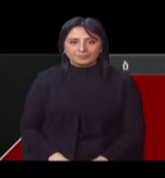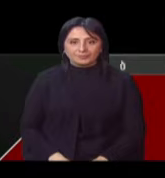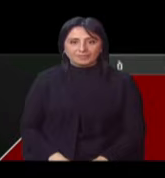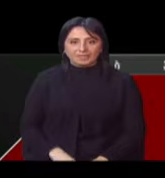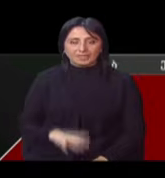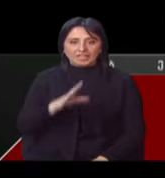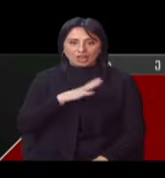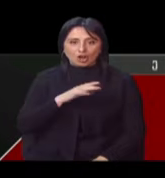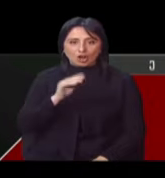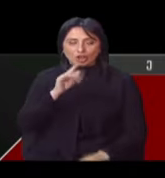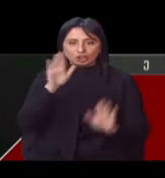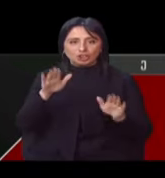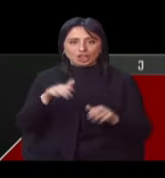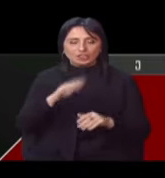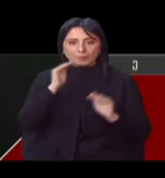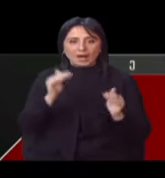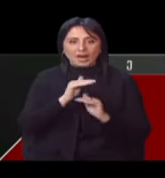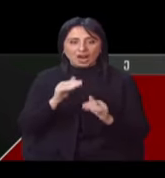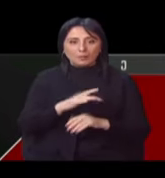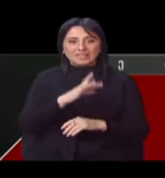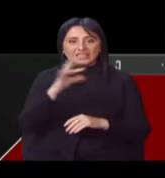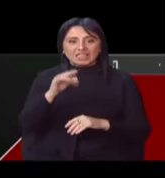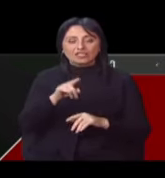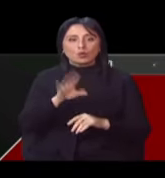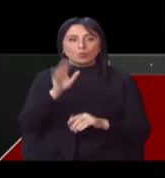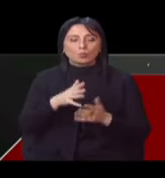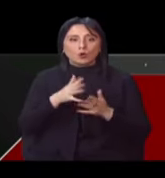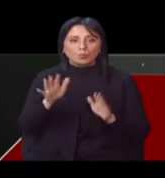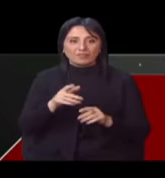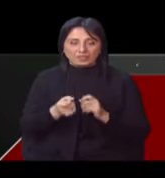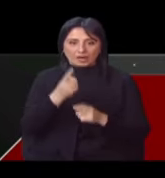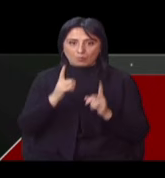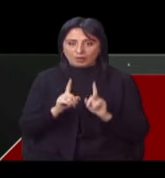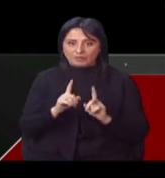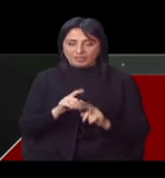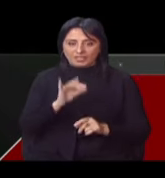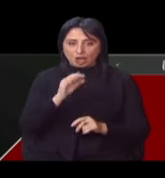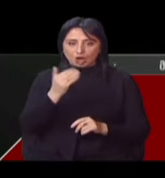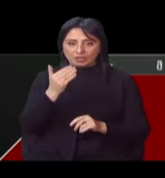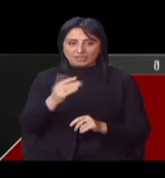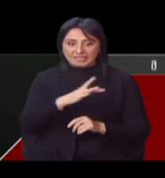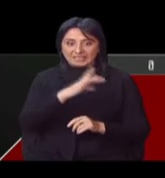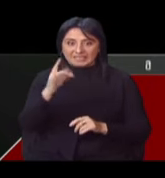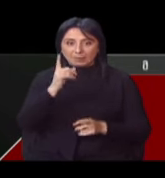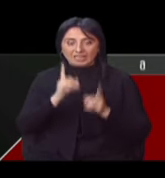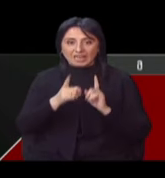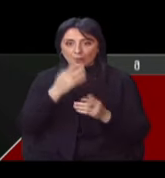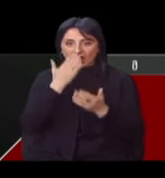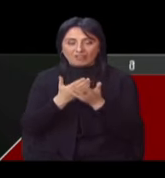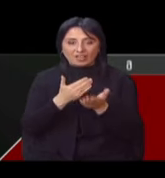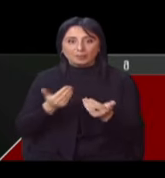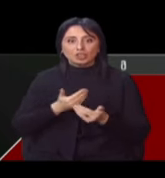იყო შაშვი მგალობელში. რეჟისორის ანტისაბჭოთა განწყობა კიდევ უფრო მეტად გამოიკვეთა. ოთარ იოსელიანი საბჭოთა რეალობას